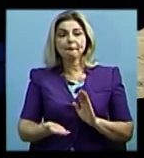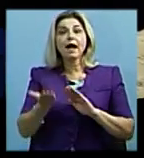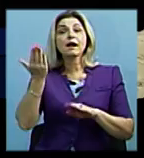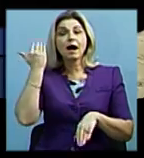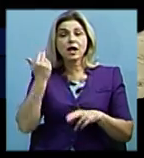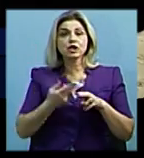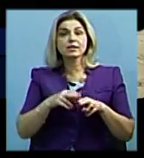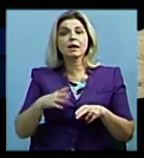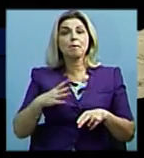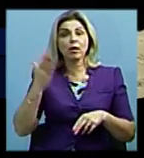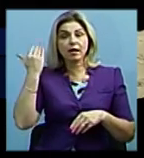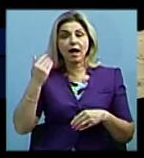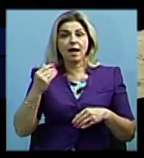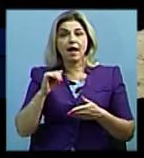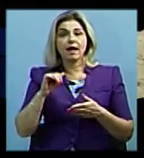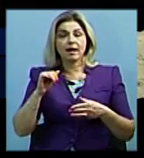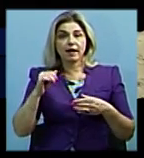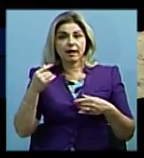редакція,